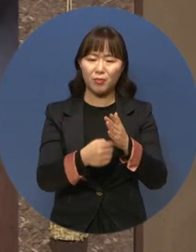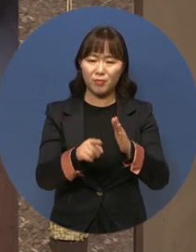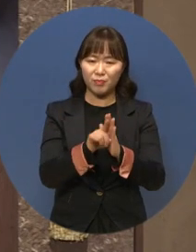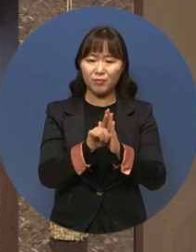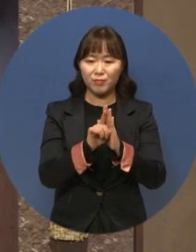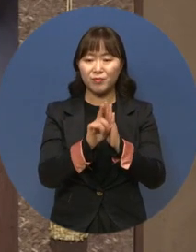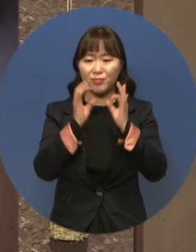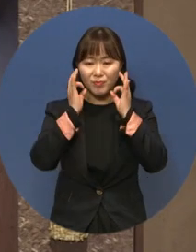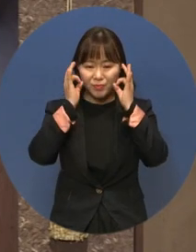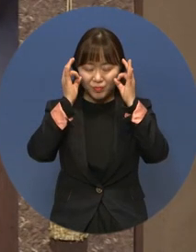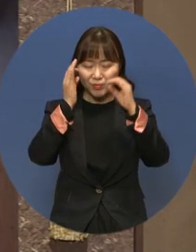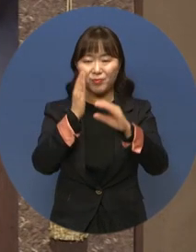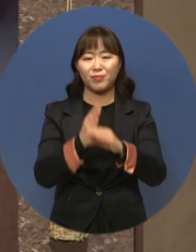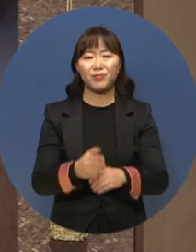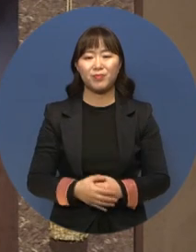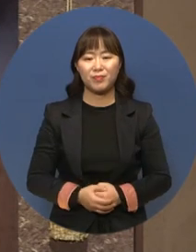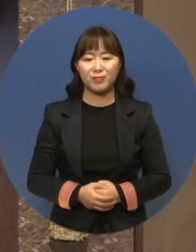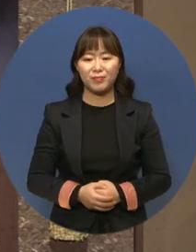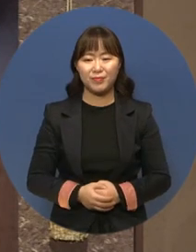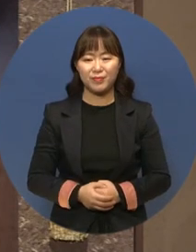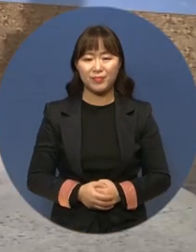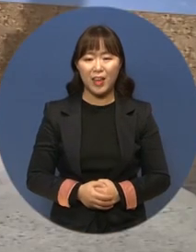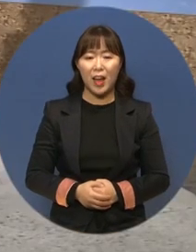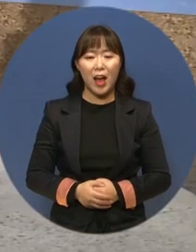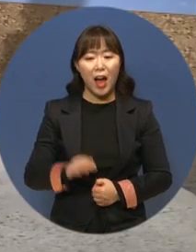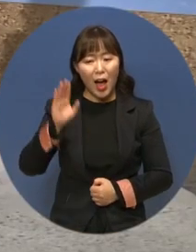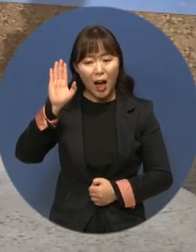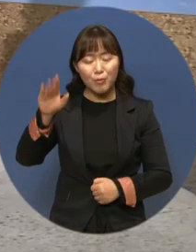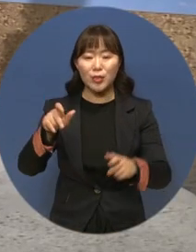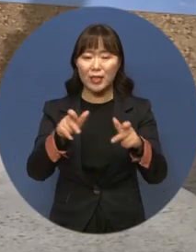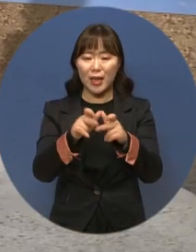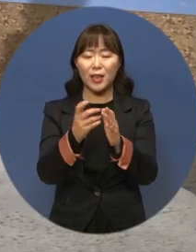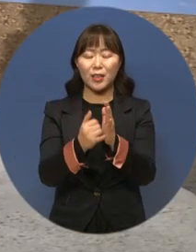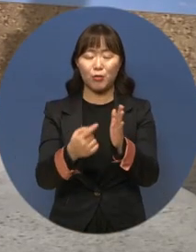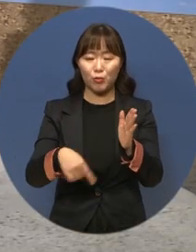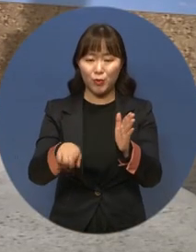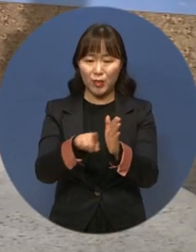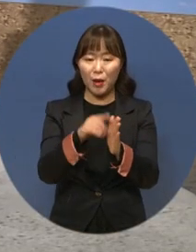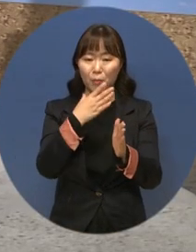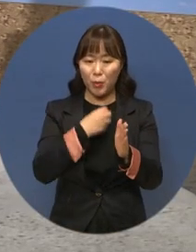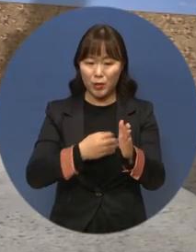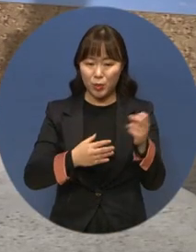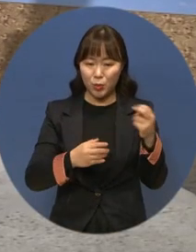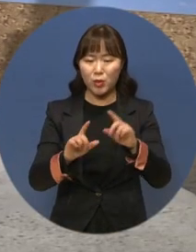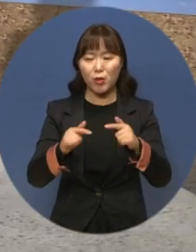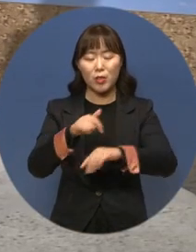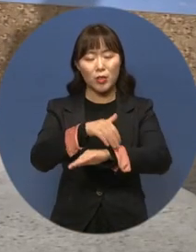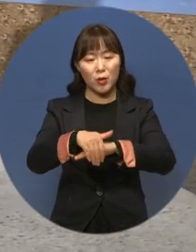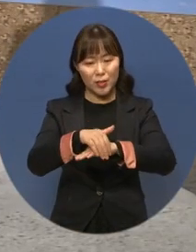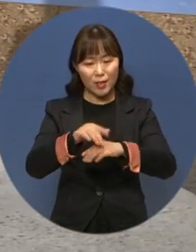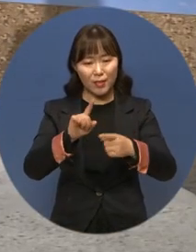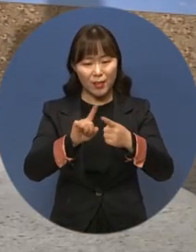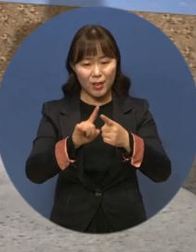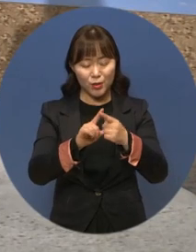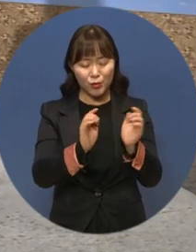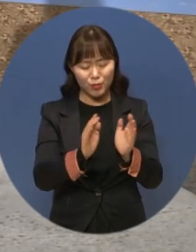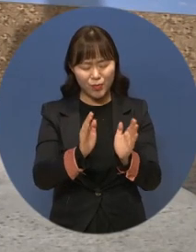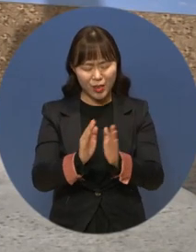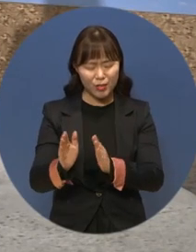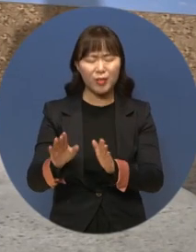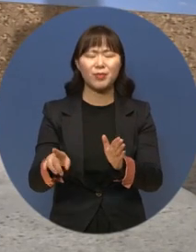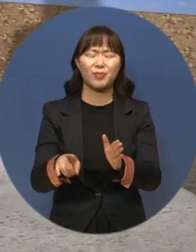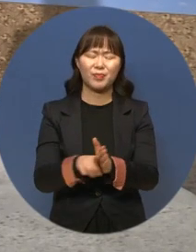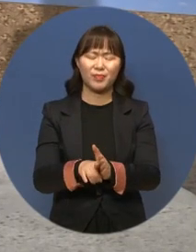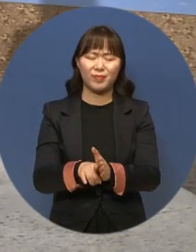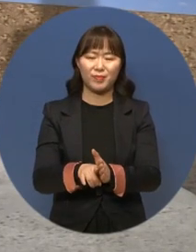하여간 그렇게 하려고 하고 있습니다. 네, 앞으로 또 이제 장애인들을 위한 복지라든지 여러 정책들을 많이 또 만들어